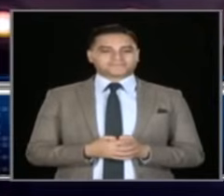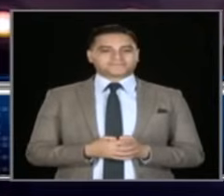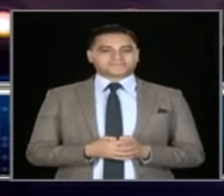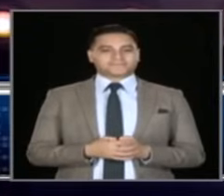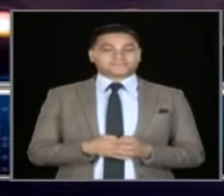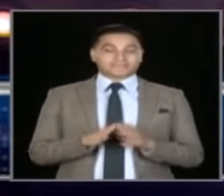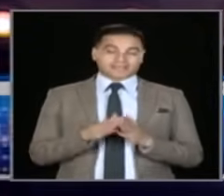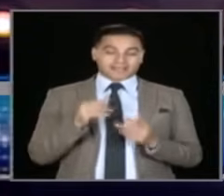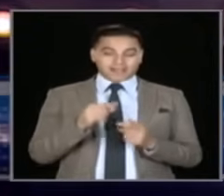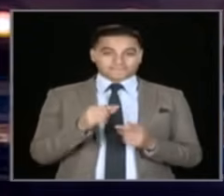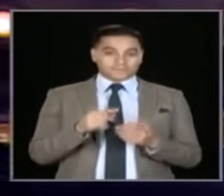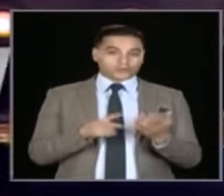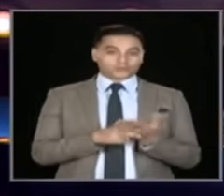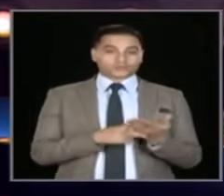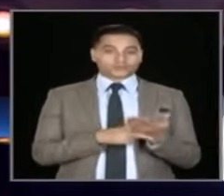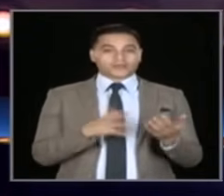الكتاب ده من 3 أجزاء